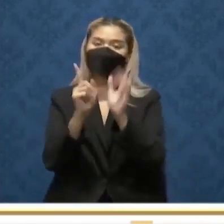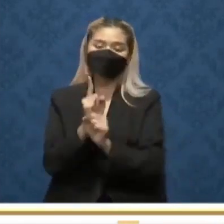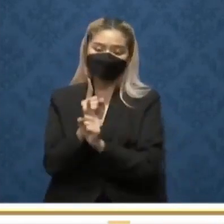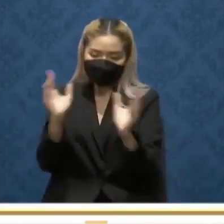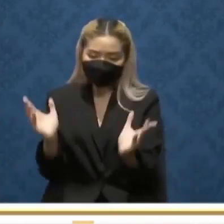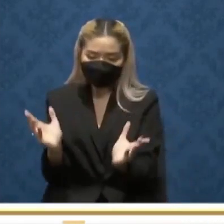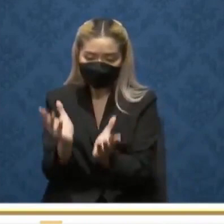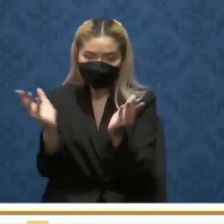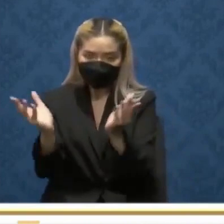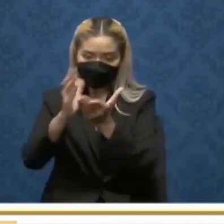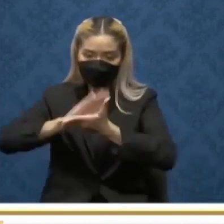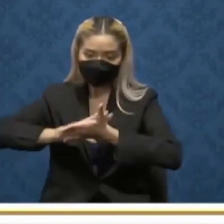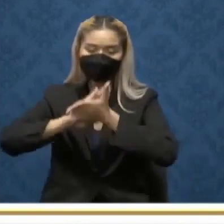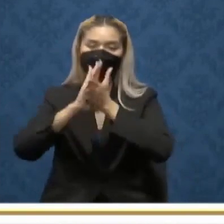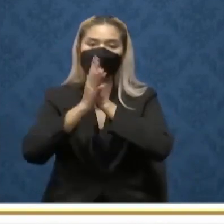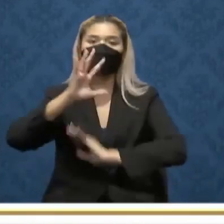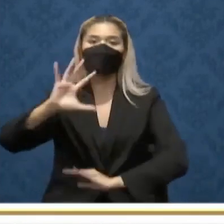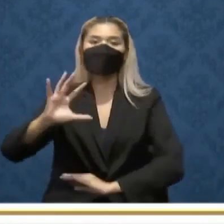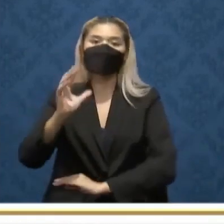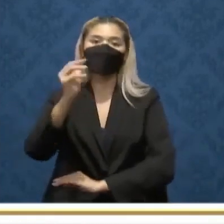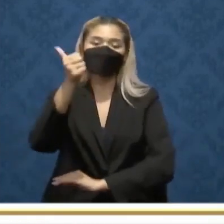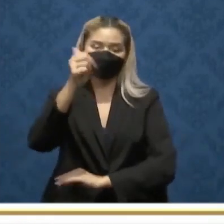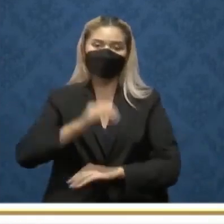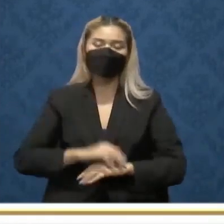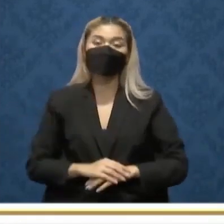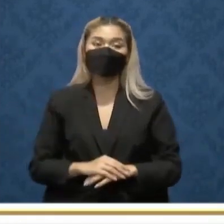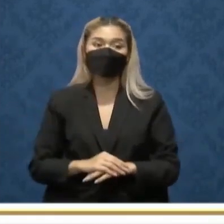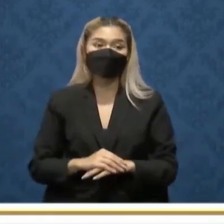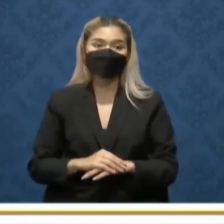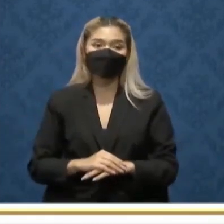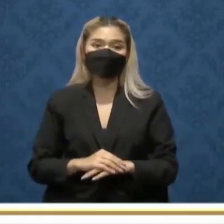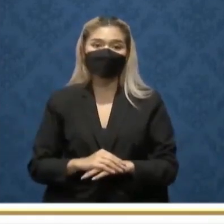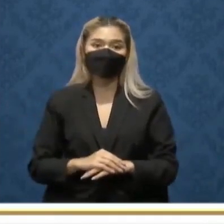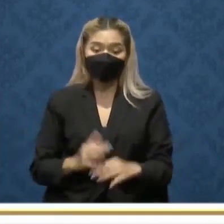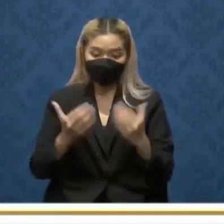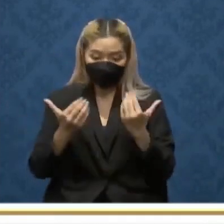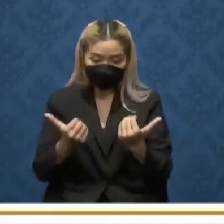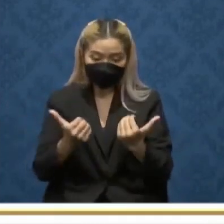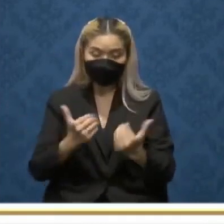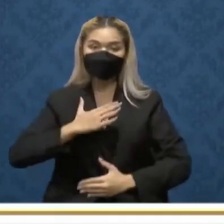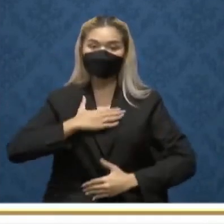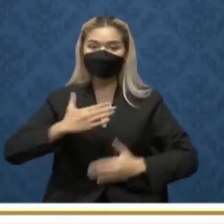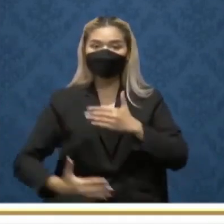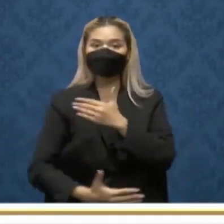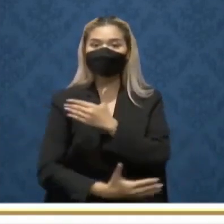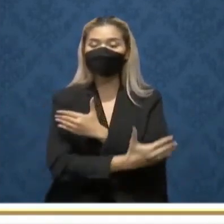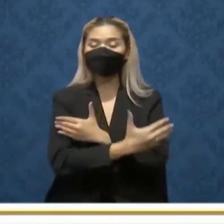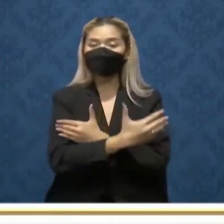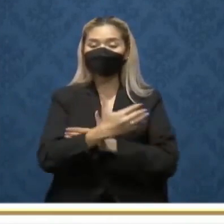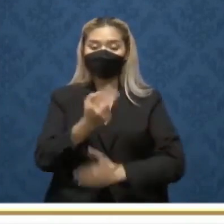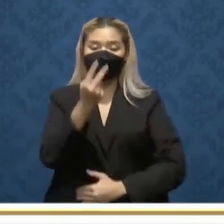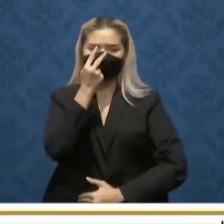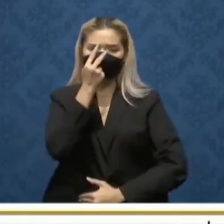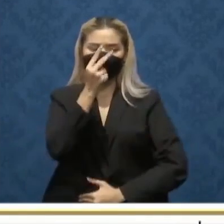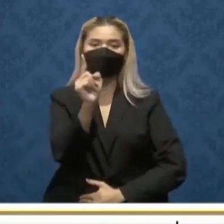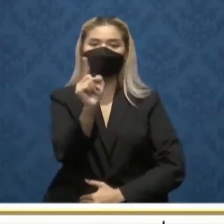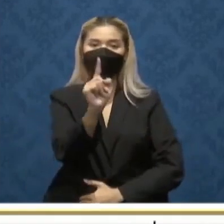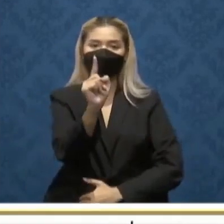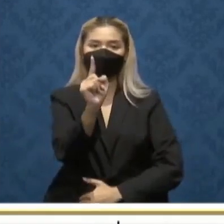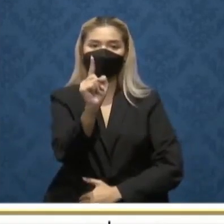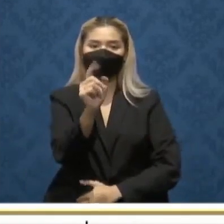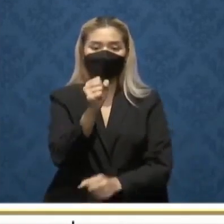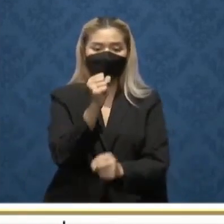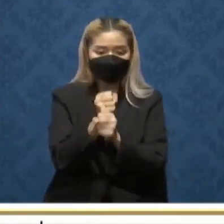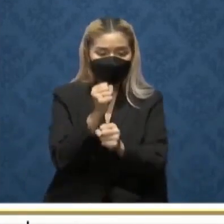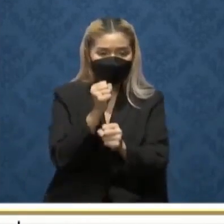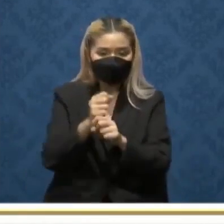ให้เกิดขึ้นและเมื่อผมได้มีโอกาสดูภารกิจของสำนักงานเลขาธิการส